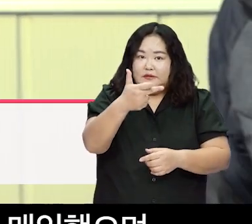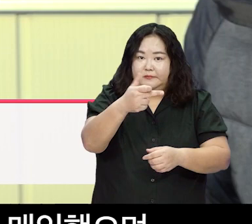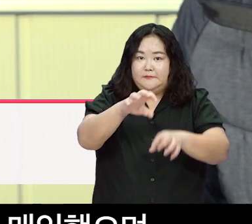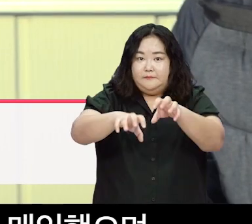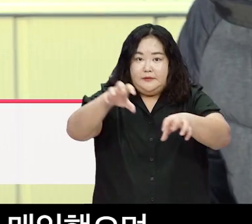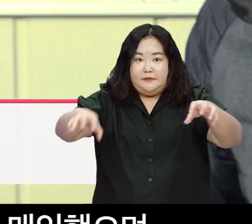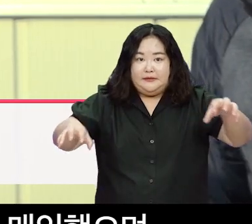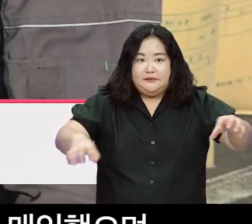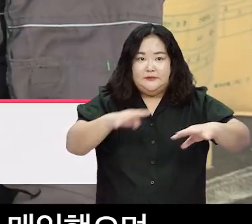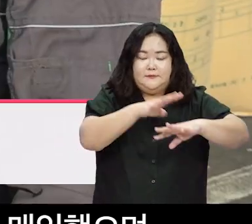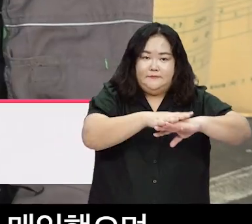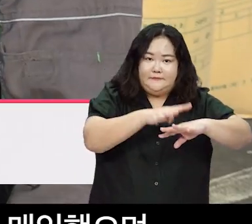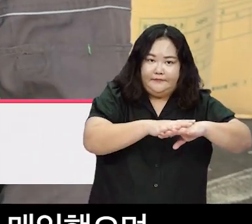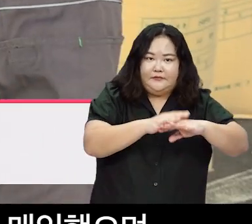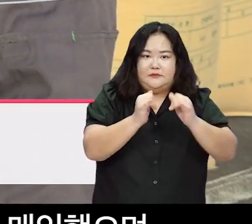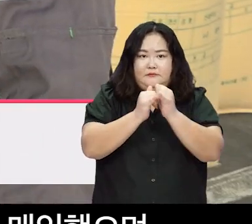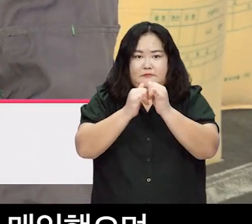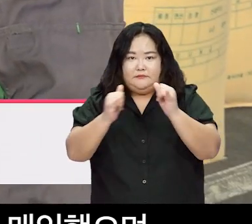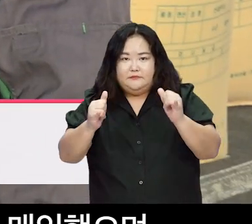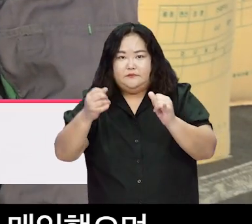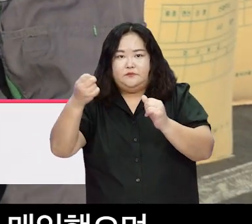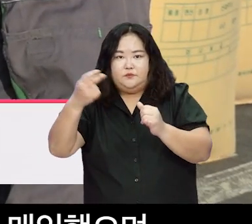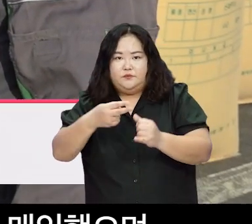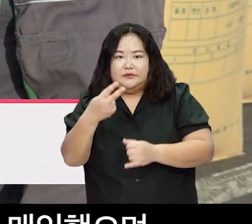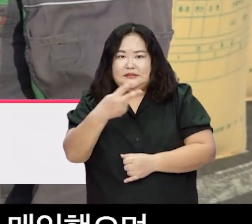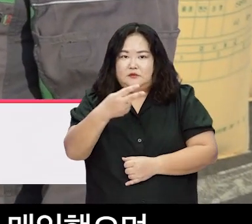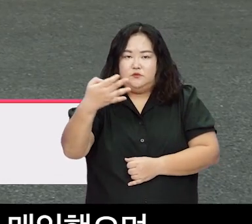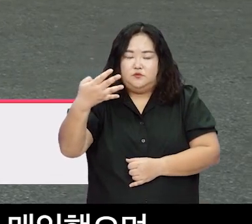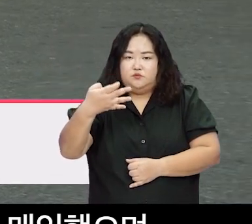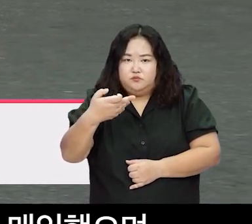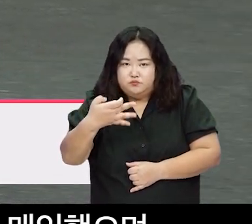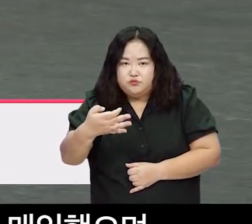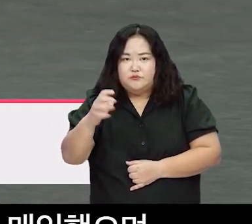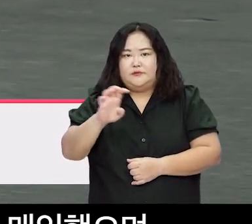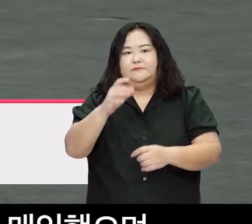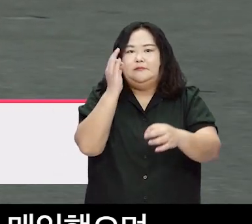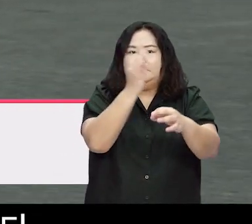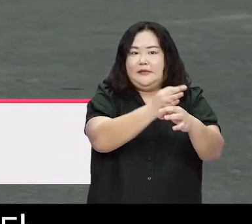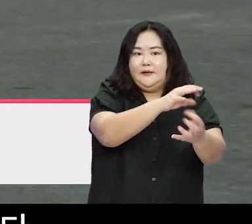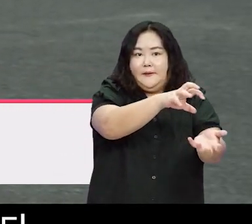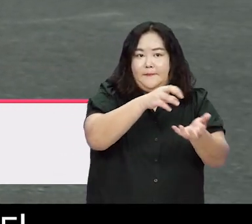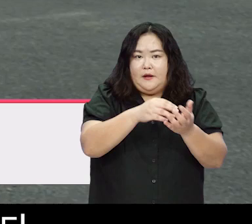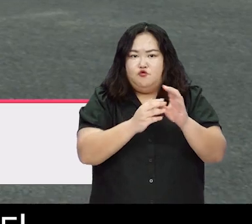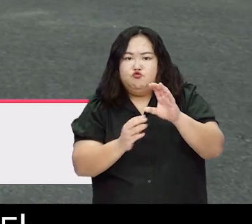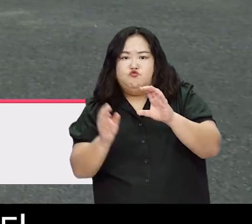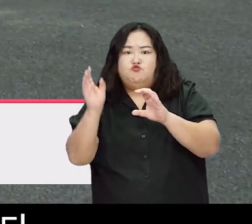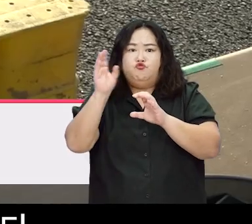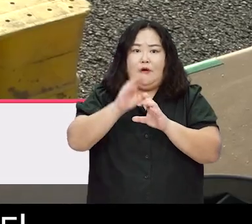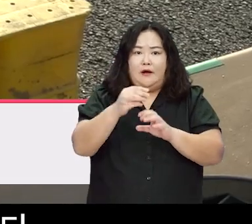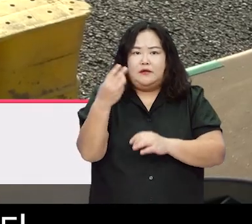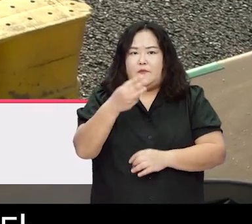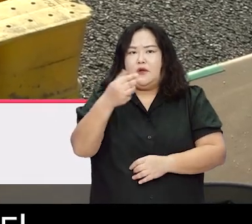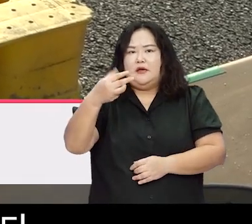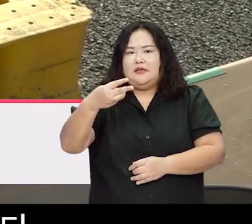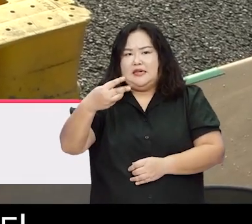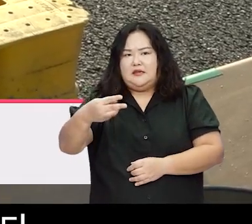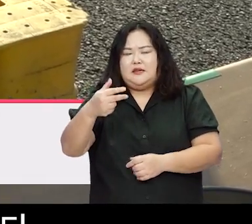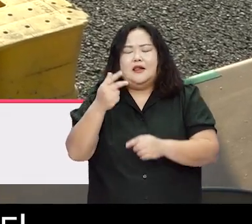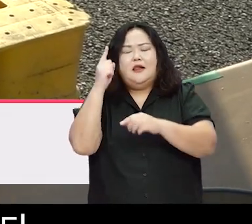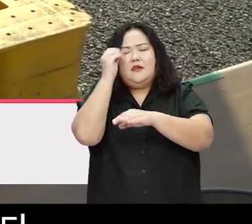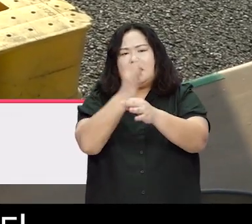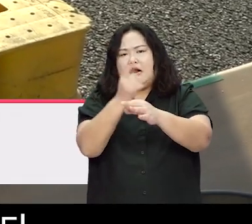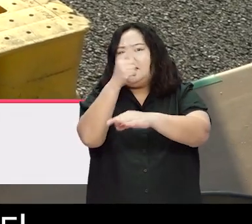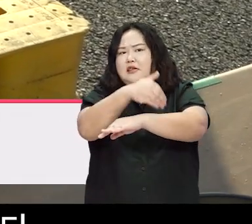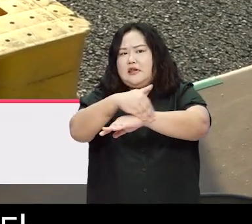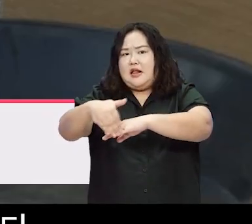마을의 경장 농업인 44명을 대상으로 294호 매입했으며 추가 매입을 통해 2023년 산